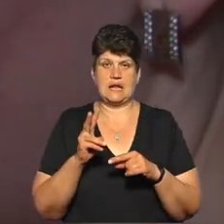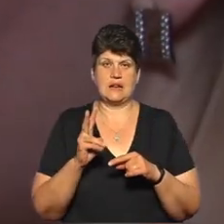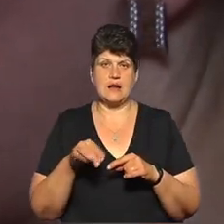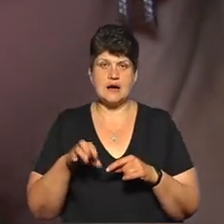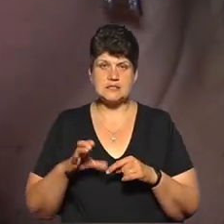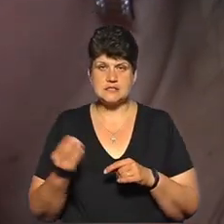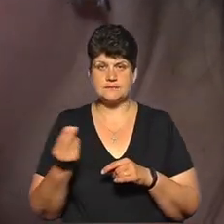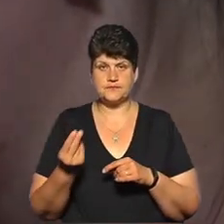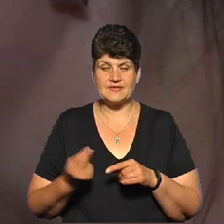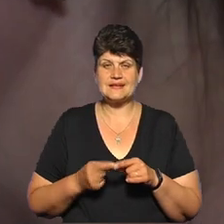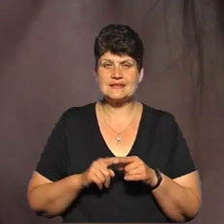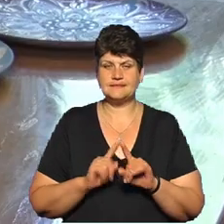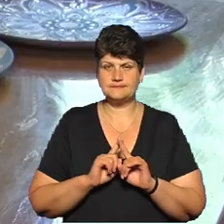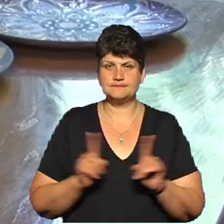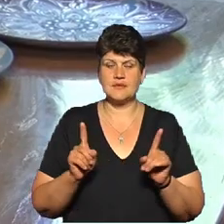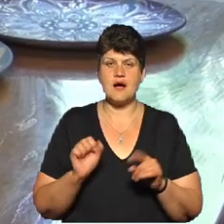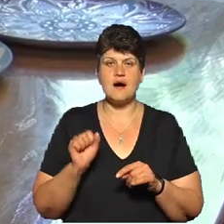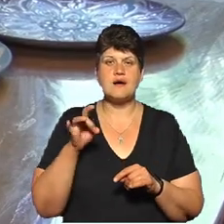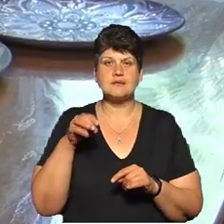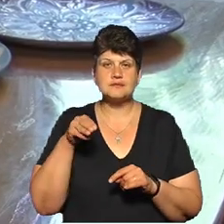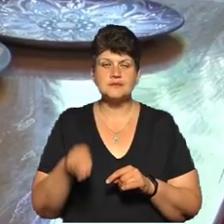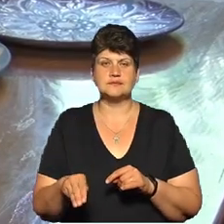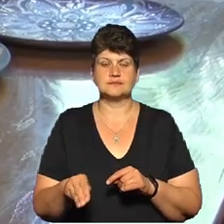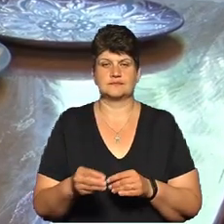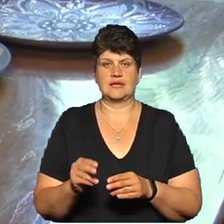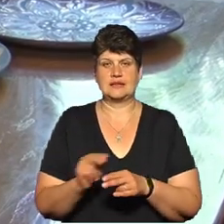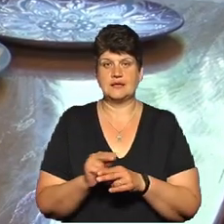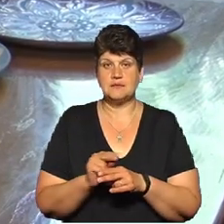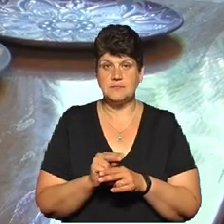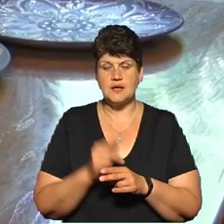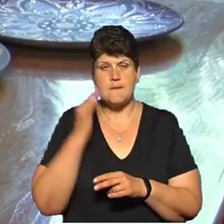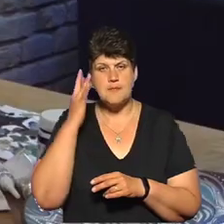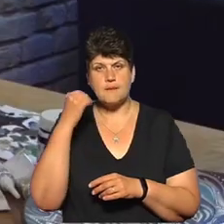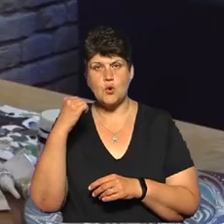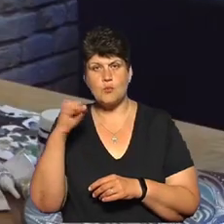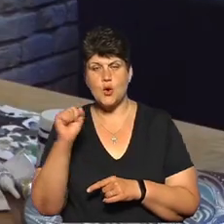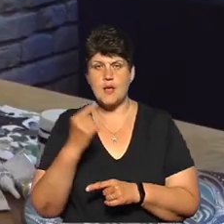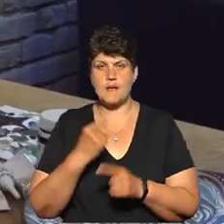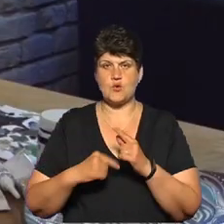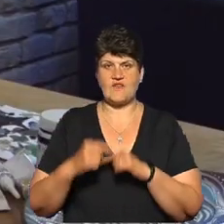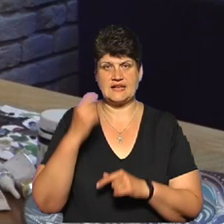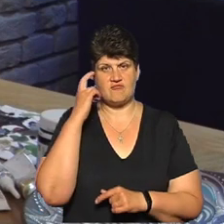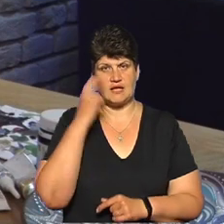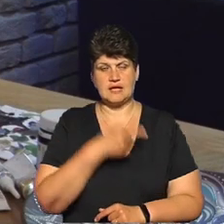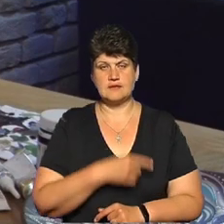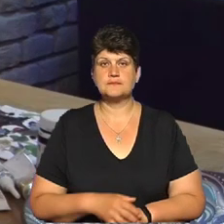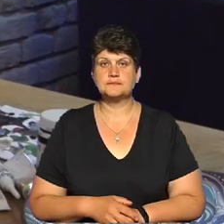різновид арт-терапії. Юлія розповідає, мріє про перемогу та повернення до Києва. Я хочу додому.